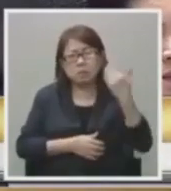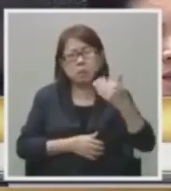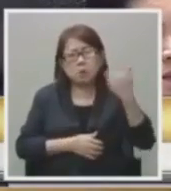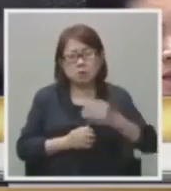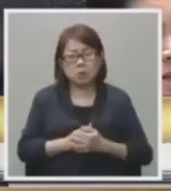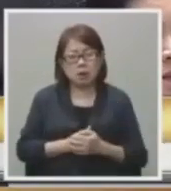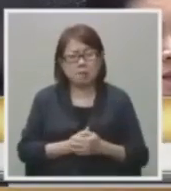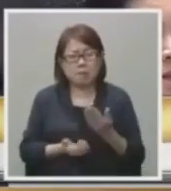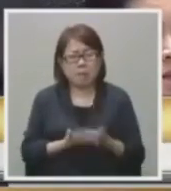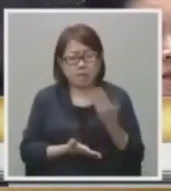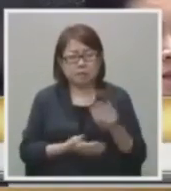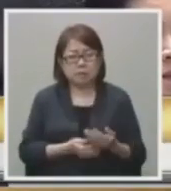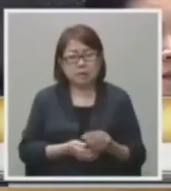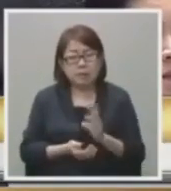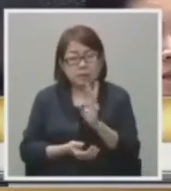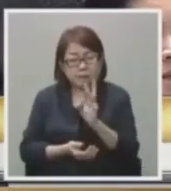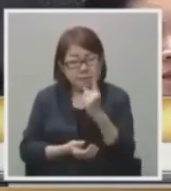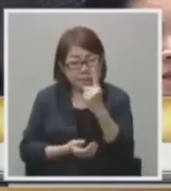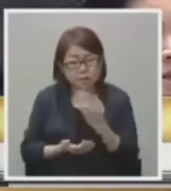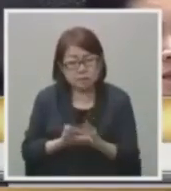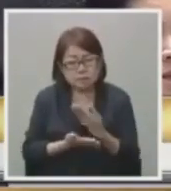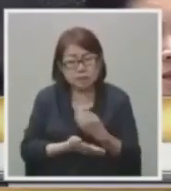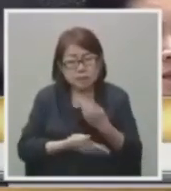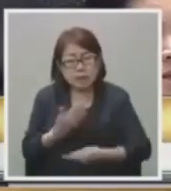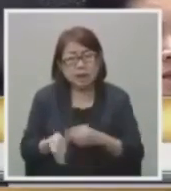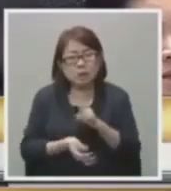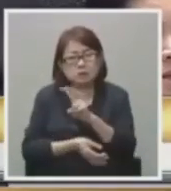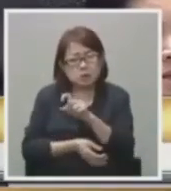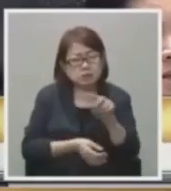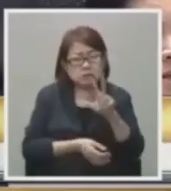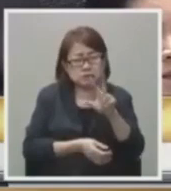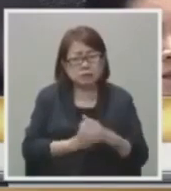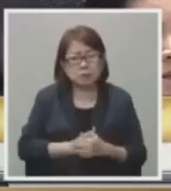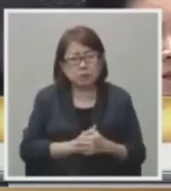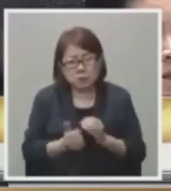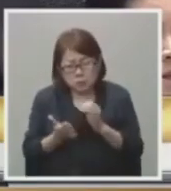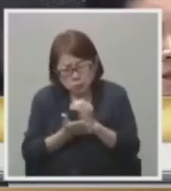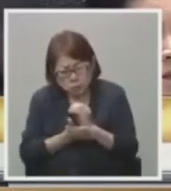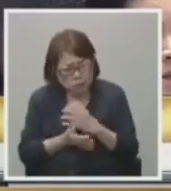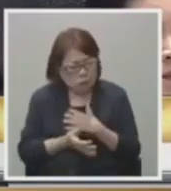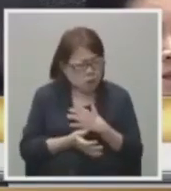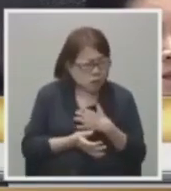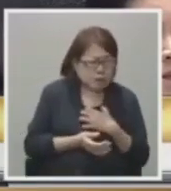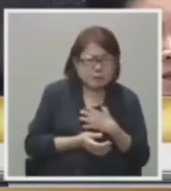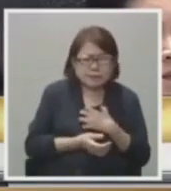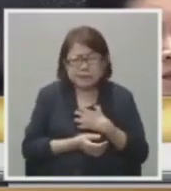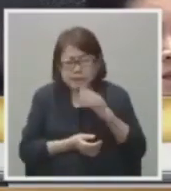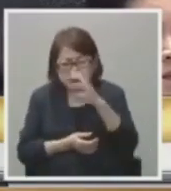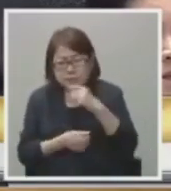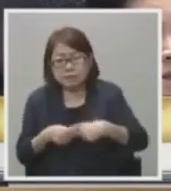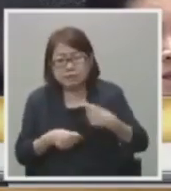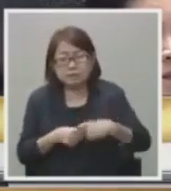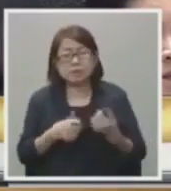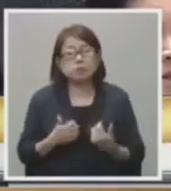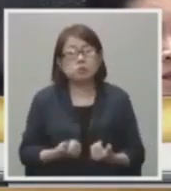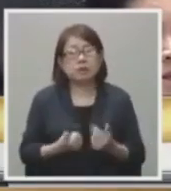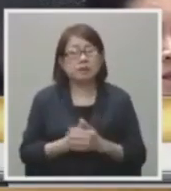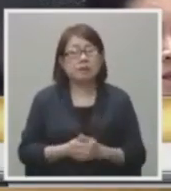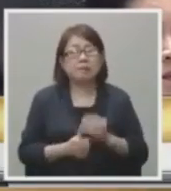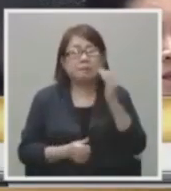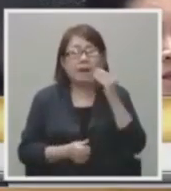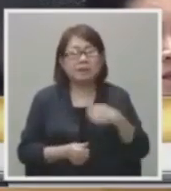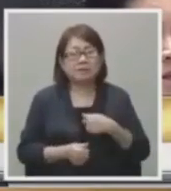านี่มันแพงเม็ดหนึ่งสองสามร้อยคนเสพมันก็ต้องหาเกือบตายเดี๋ยวนี้นะครับแถวบ้าน